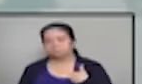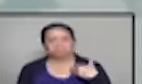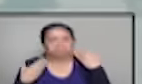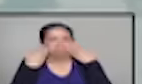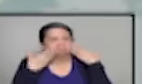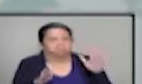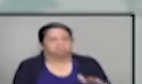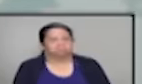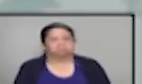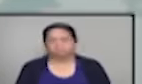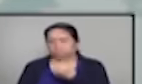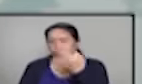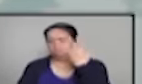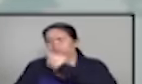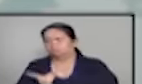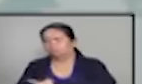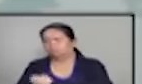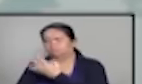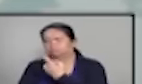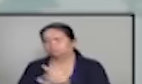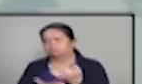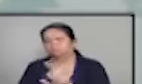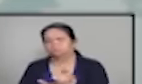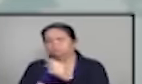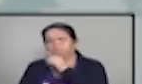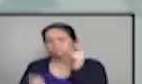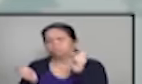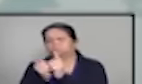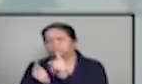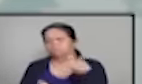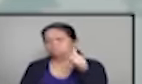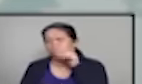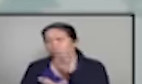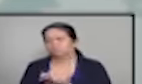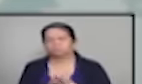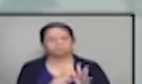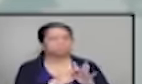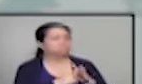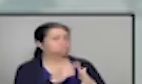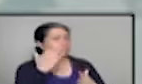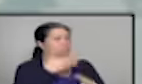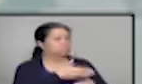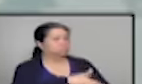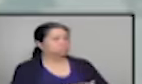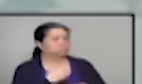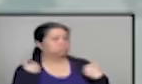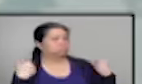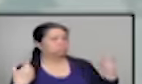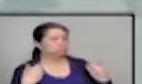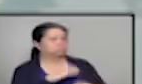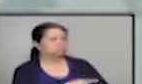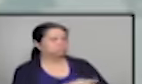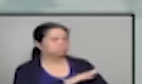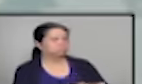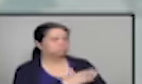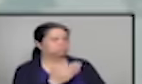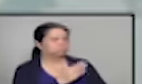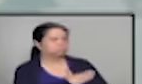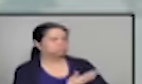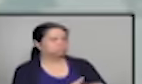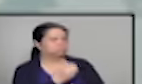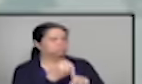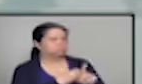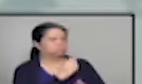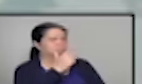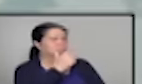alam. Ilang araw o linggo na hindi kayo nakikita ni Mrs.? Simula po nung after ng birthday ng anak namin, October